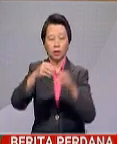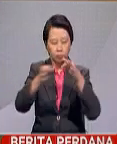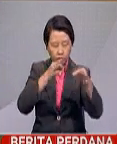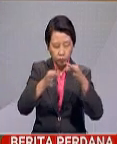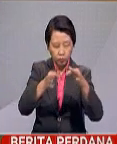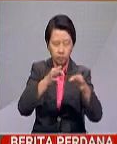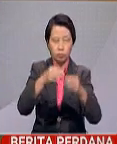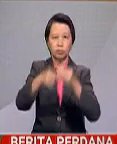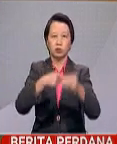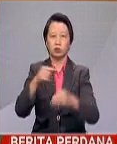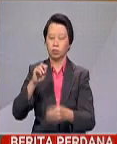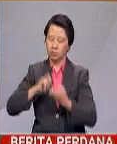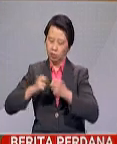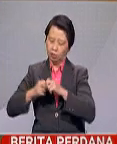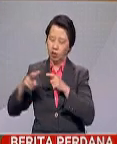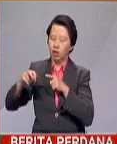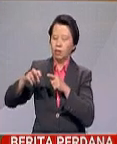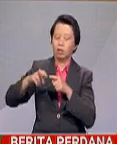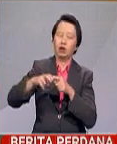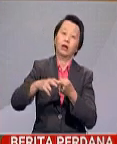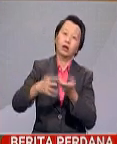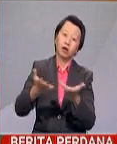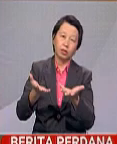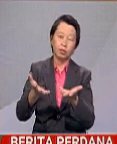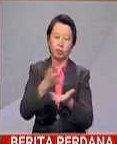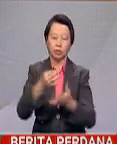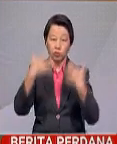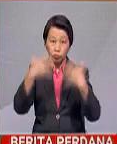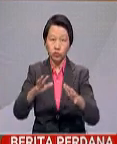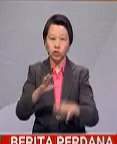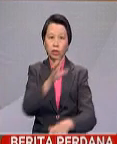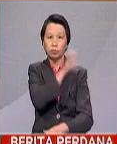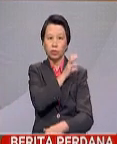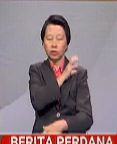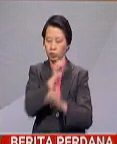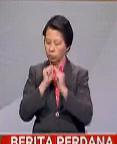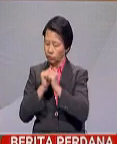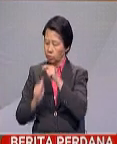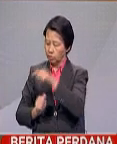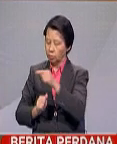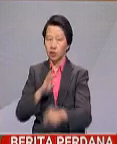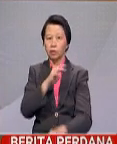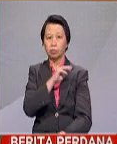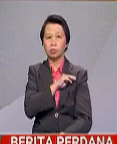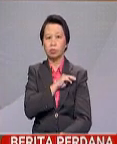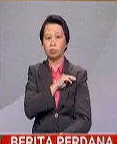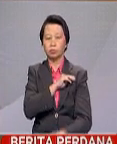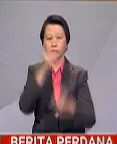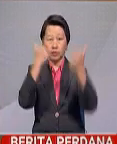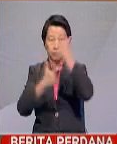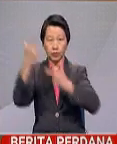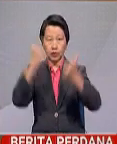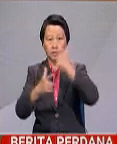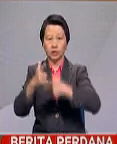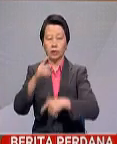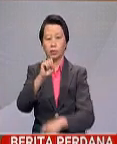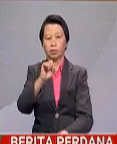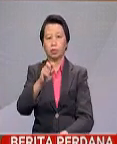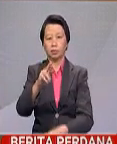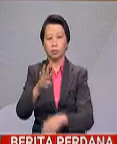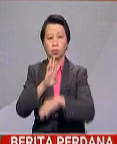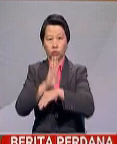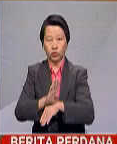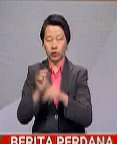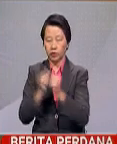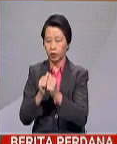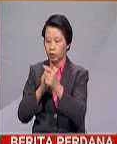mengenai isu virus novel corona yang telah dipenguruskan bersama oleh Menteri Pelancongan Seni dan Budaya bersama